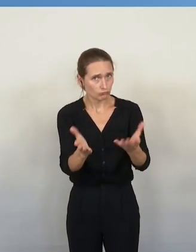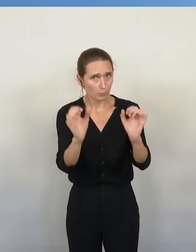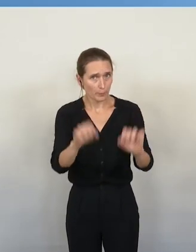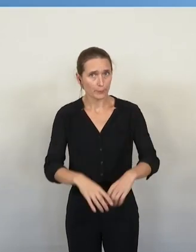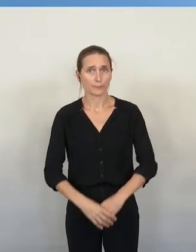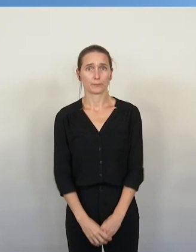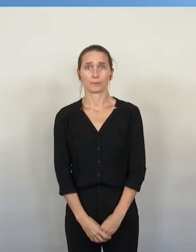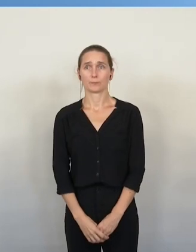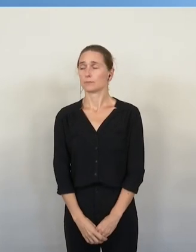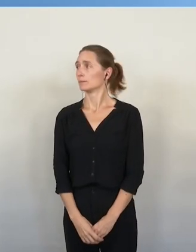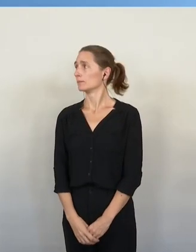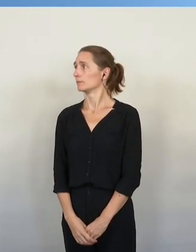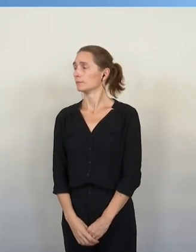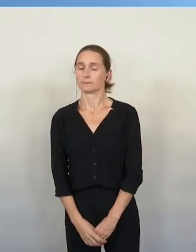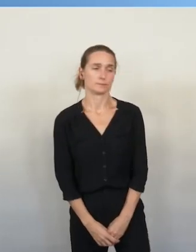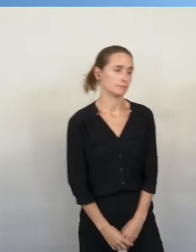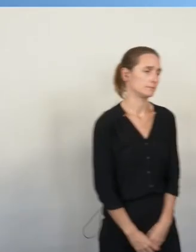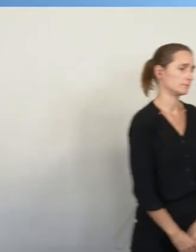parole vousz